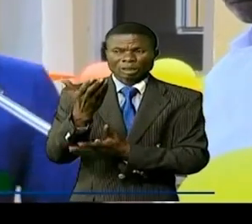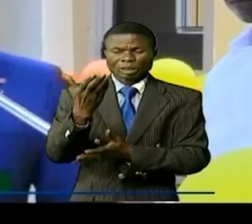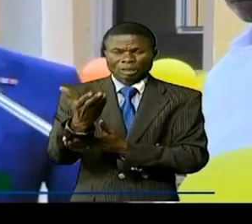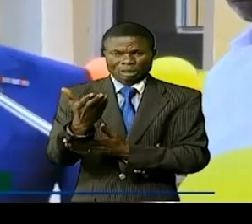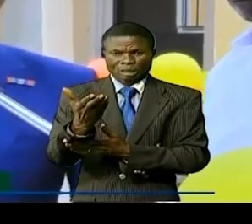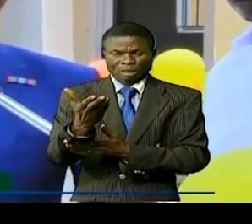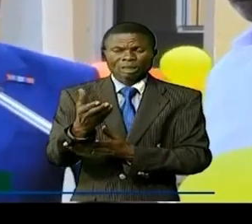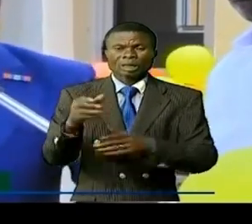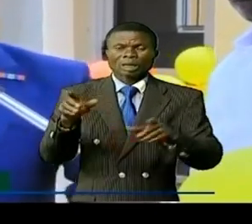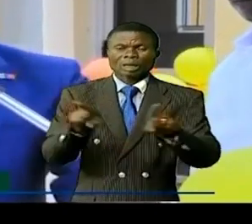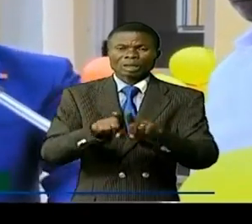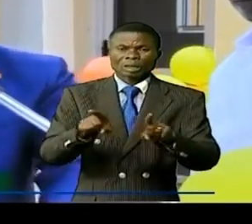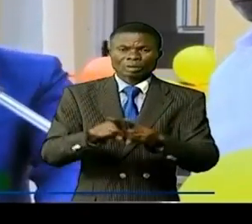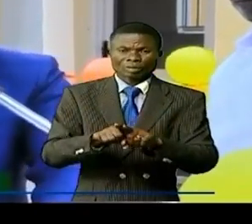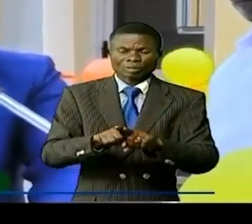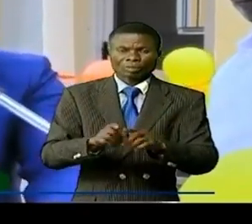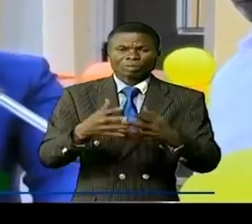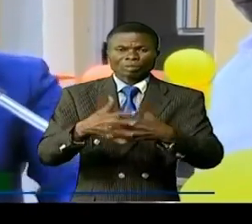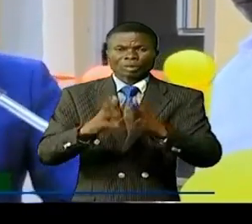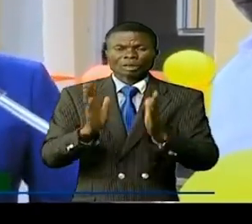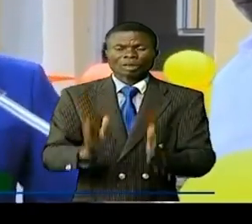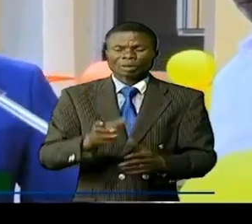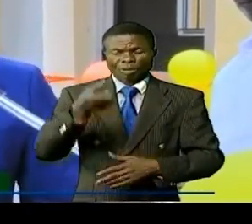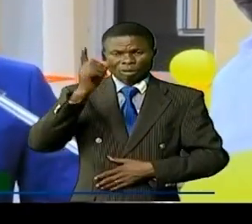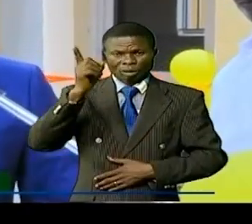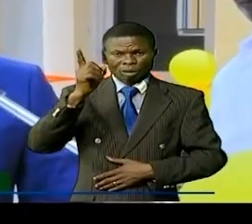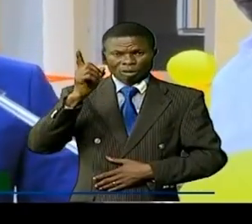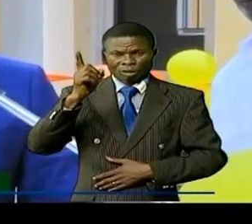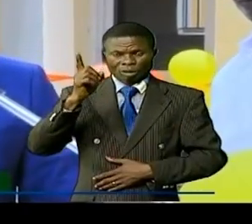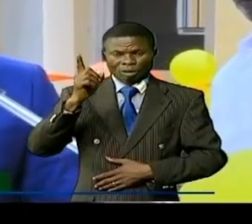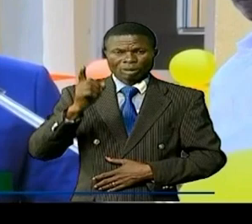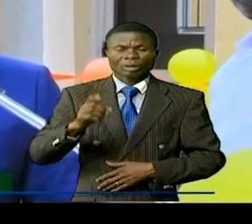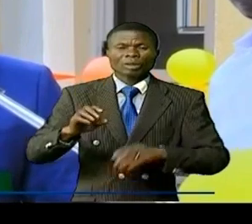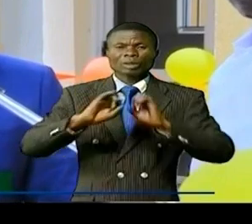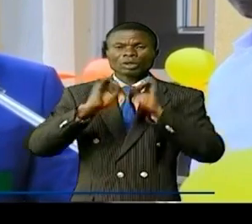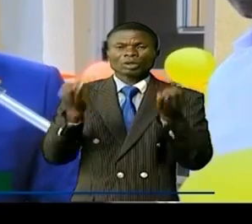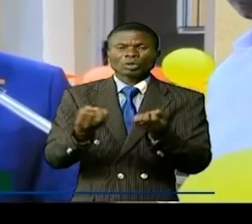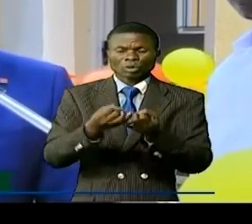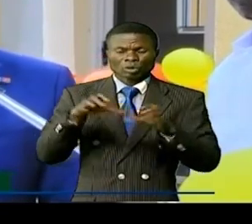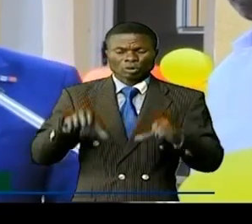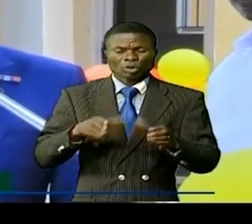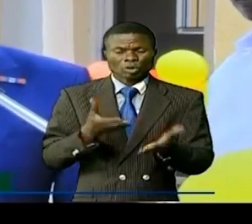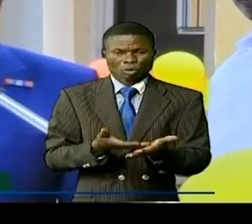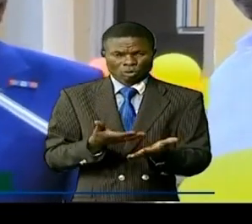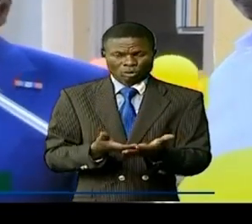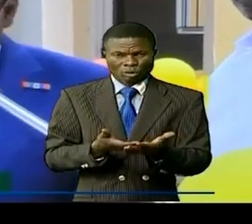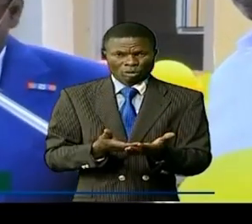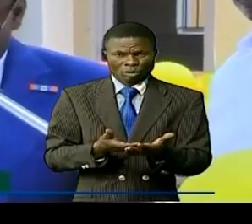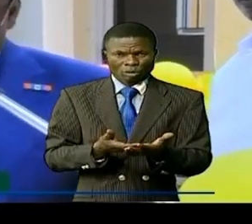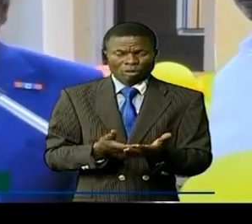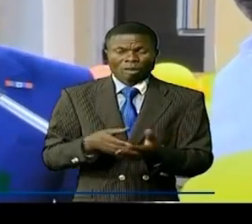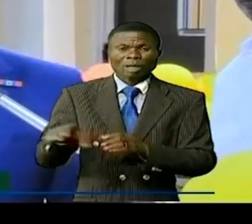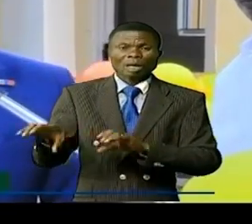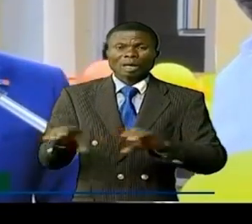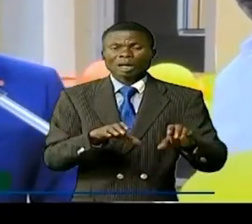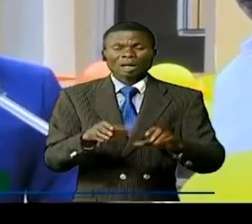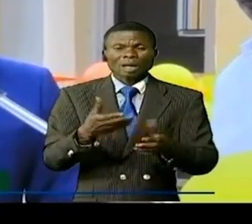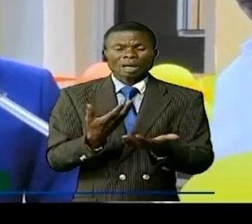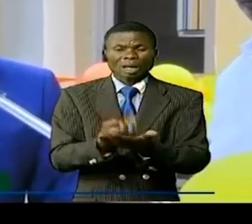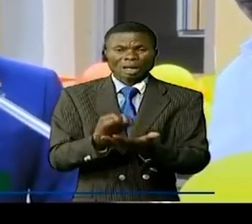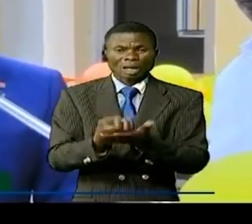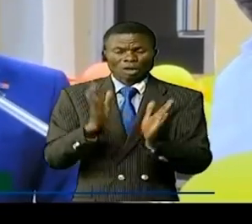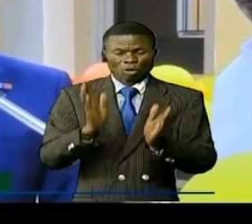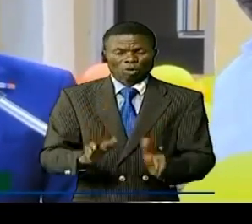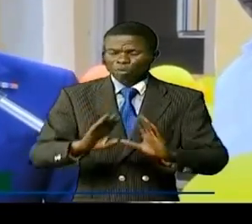réclamé par notre partenaire privilégié, la Fédération des entreprises du Congo. Les observateurs économiques ainsi